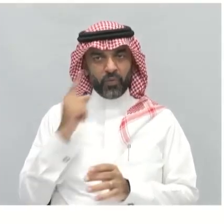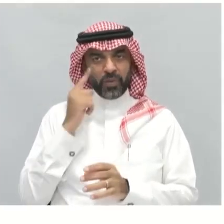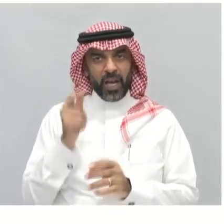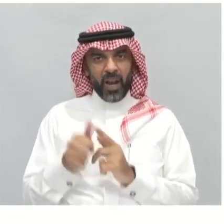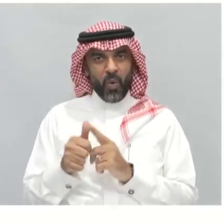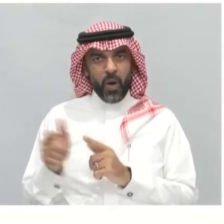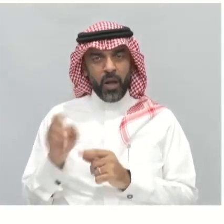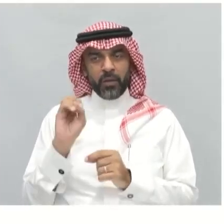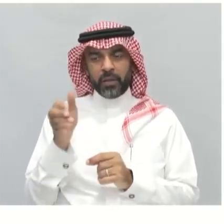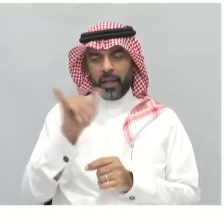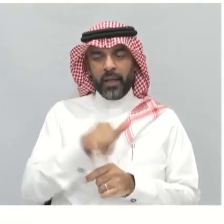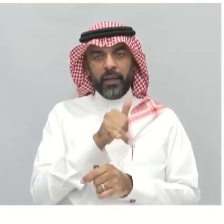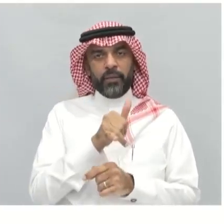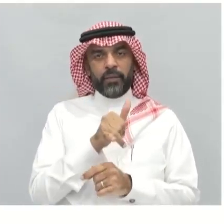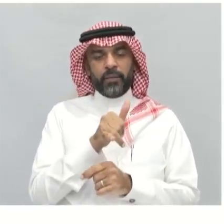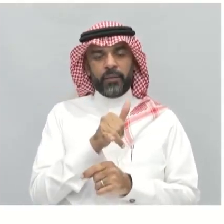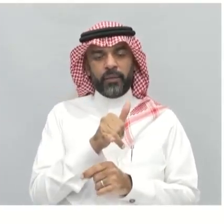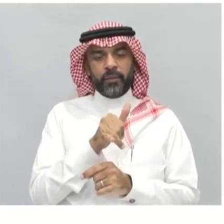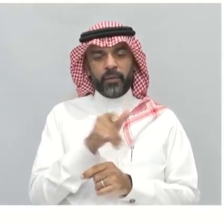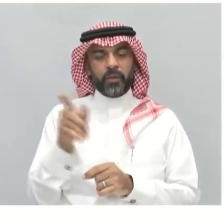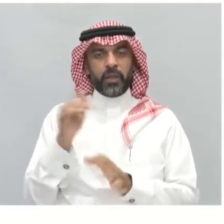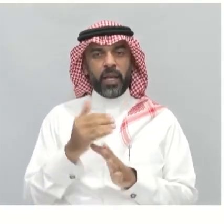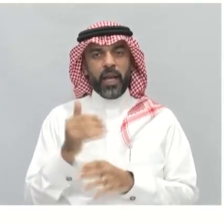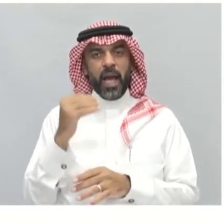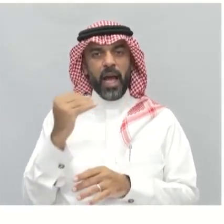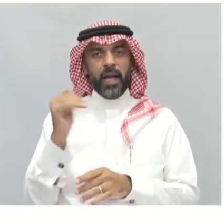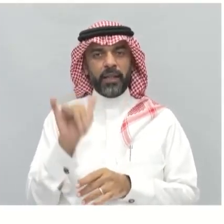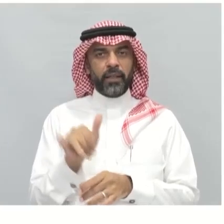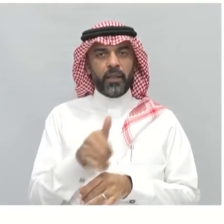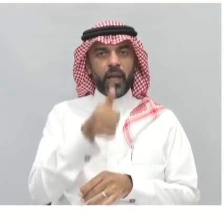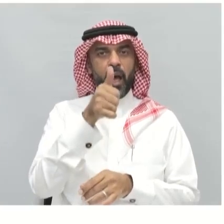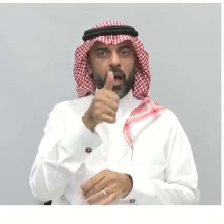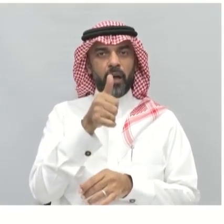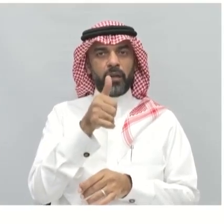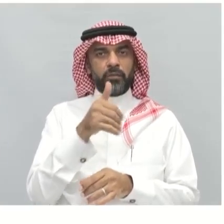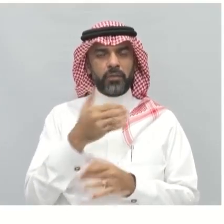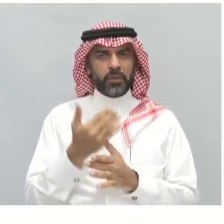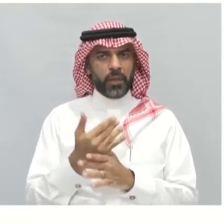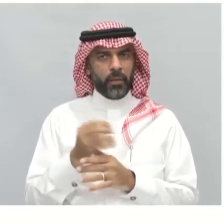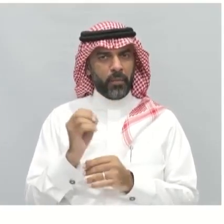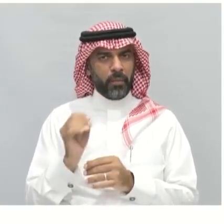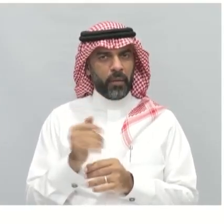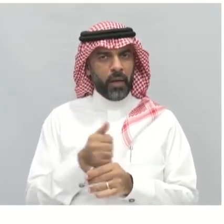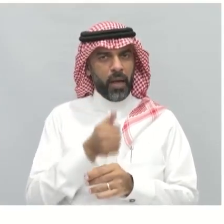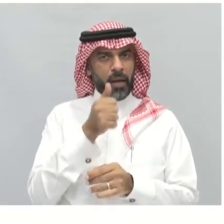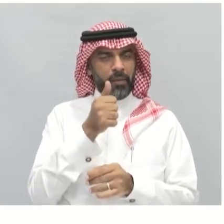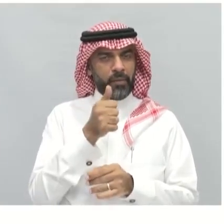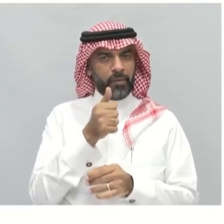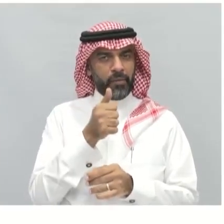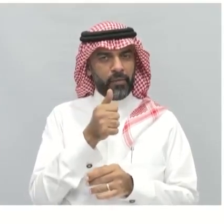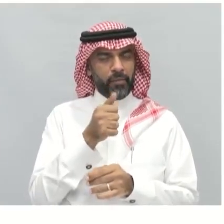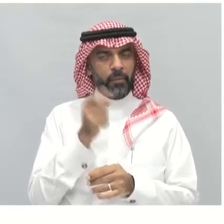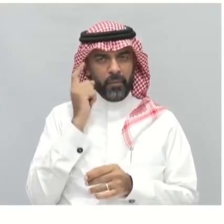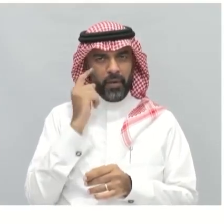كتبت واما الفعل حي فانتهى بالف لينه رسمت على صوره الالف القائمه لماذا